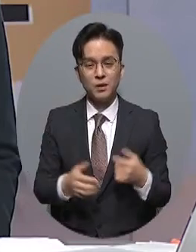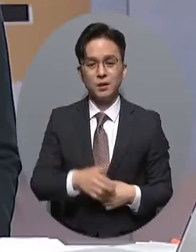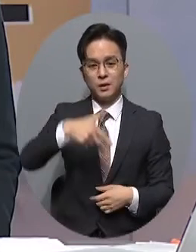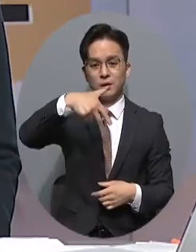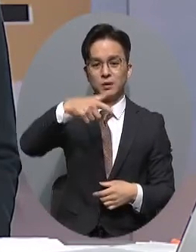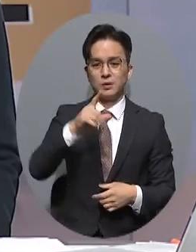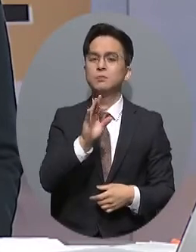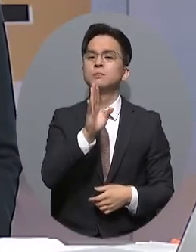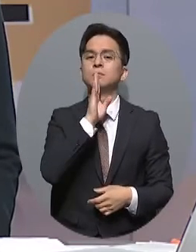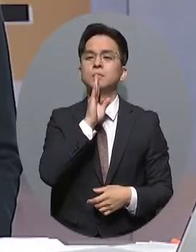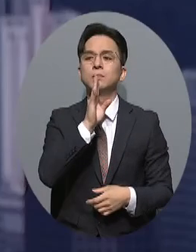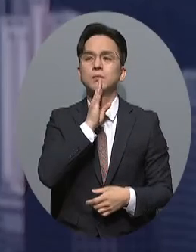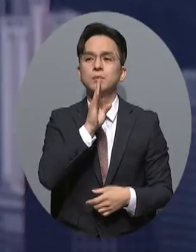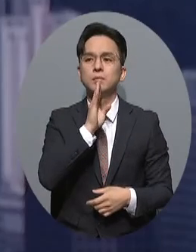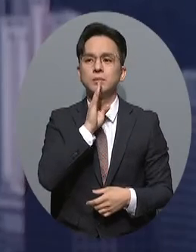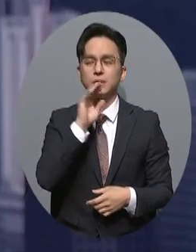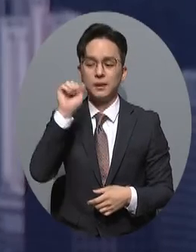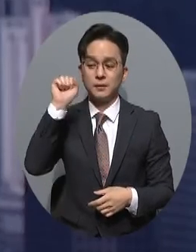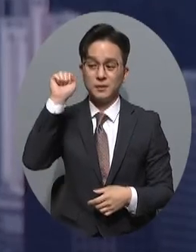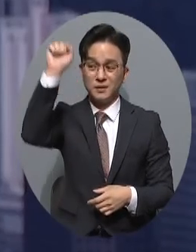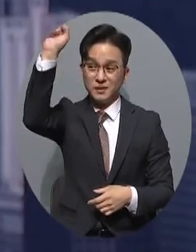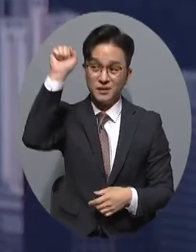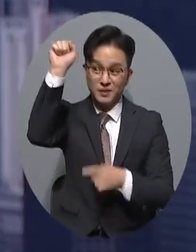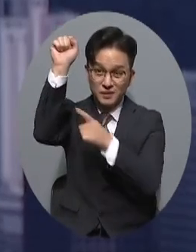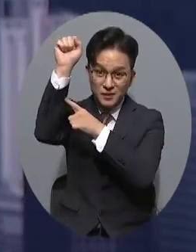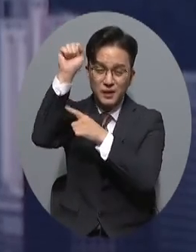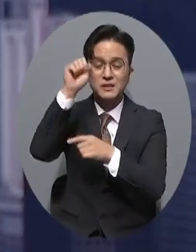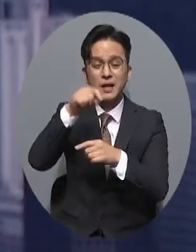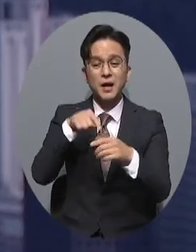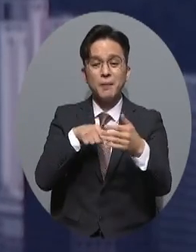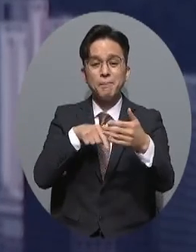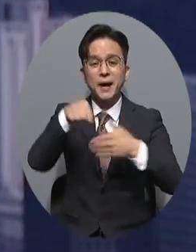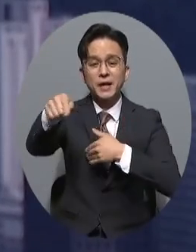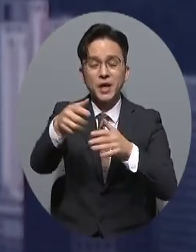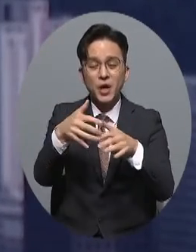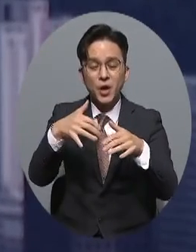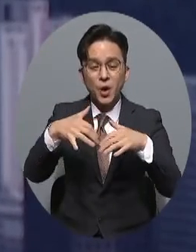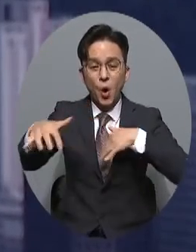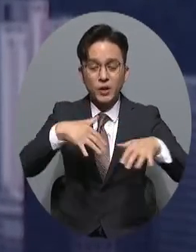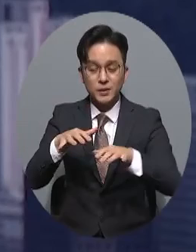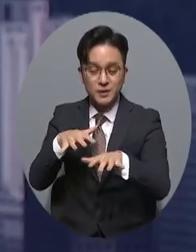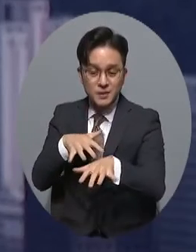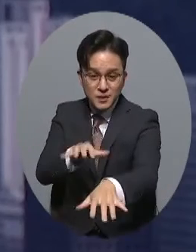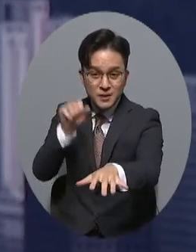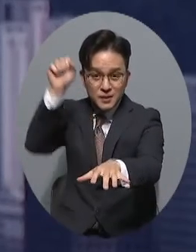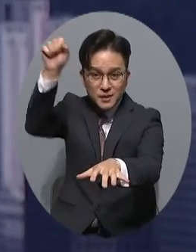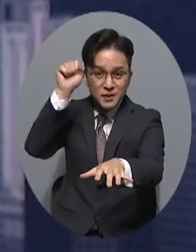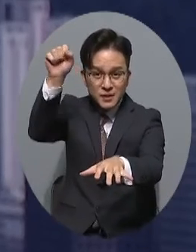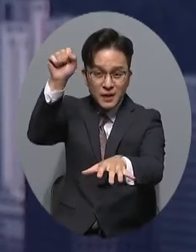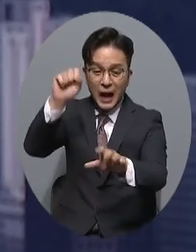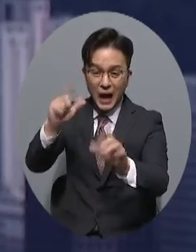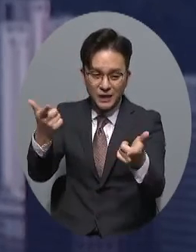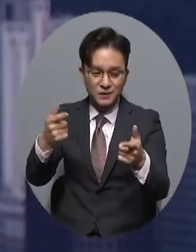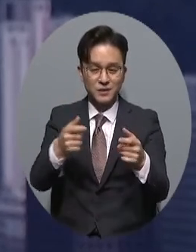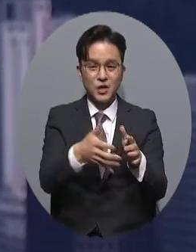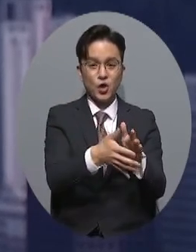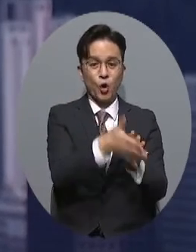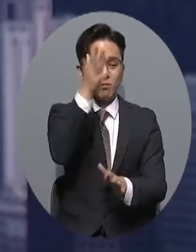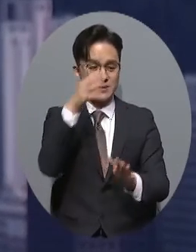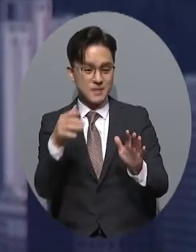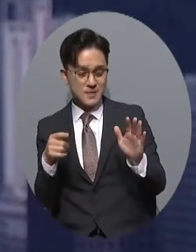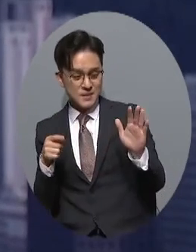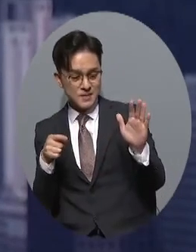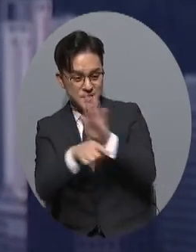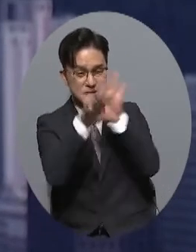제니 행위에 따르는게 점거는 아주 필요적이라고 할 순 없고 스트라이크를 하는 거죠 이제 폐업을 하는 겁니다 근무에 참여하지 않는 건데